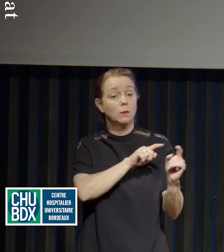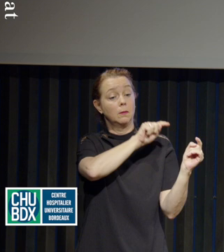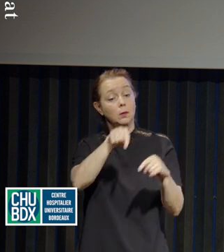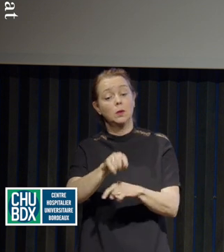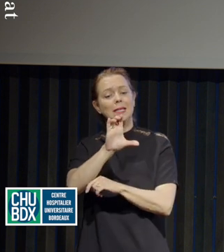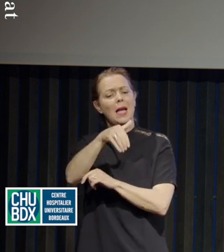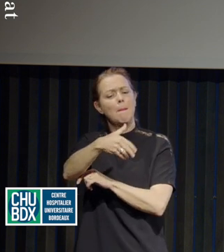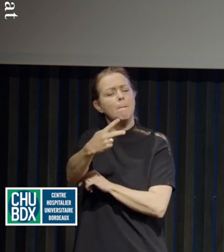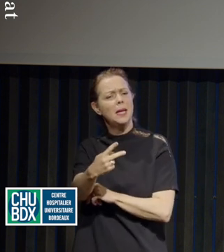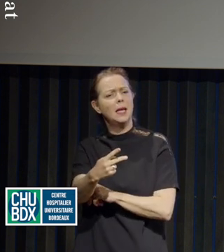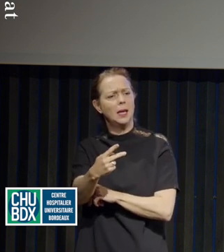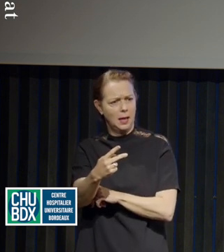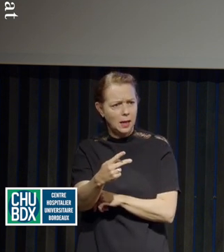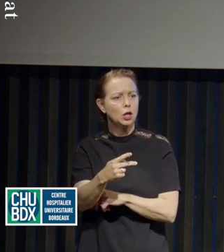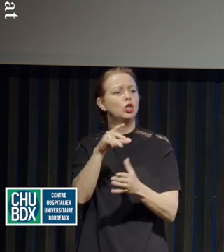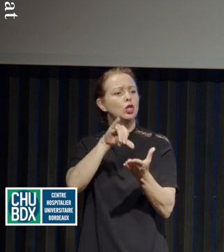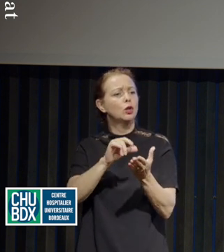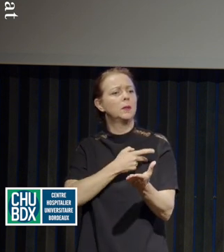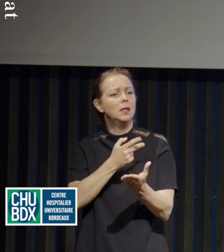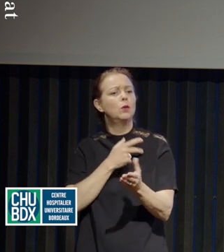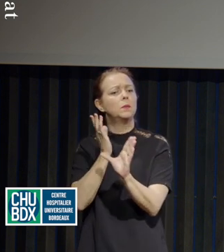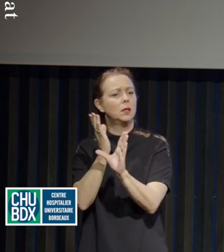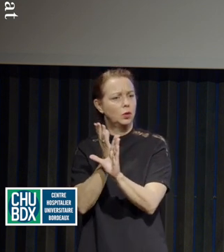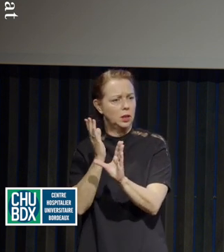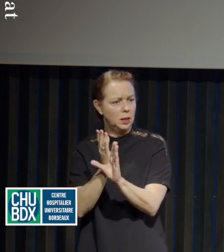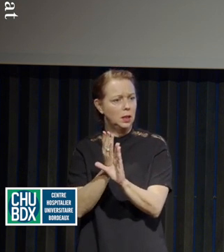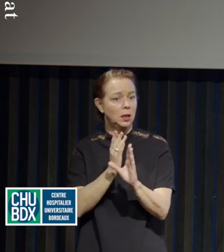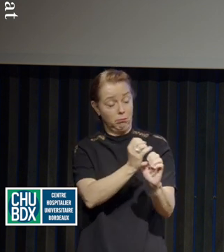centres médico-psychologiques, c'est-à-dire les centres de consultation ambulatoire